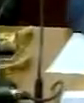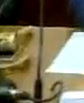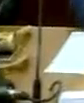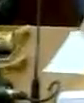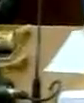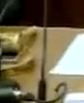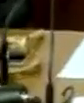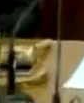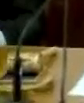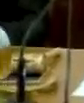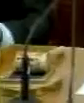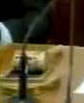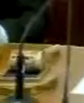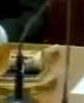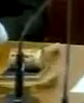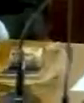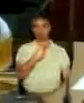הבוקר ובסוף השבוע